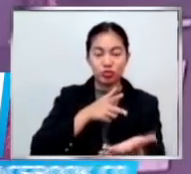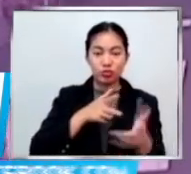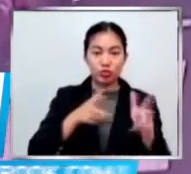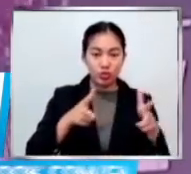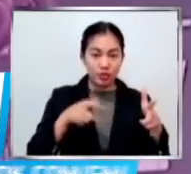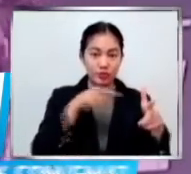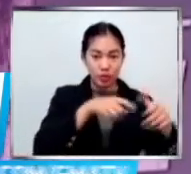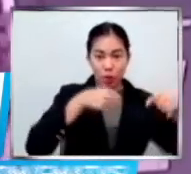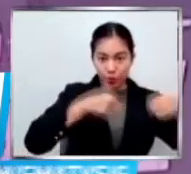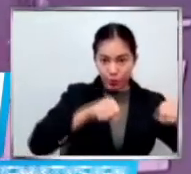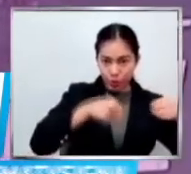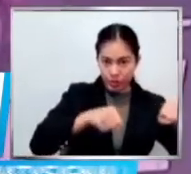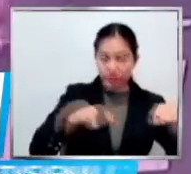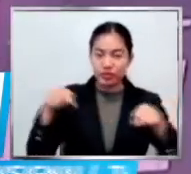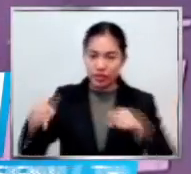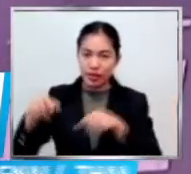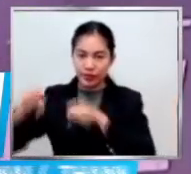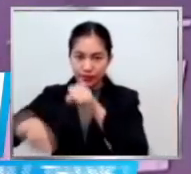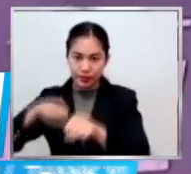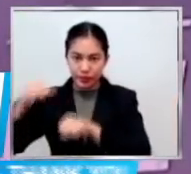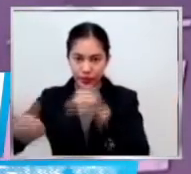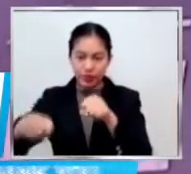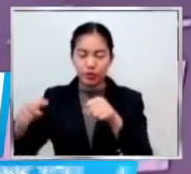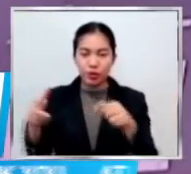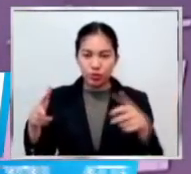siklista habang pakanan naman ang rider.